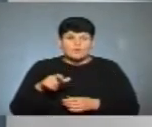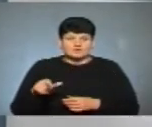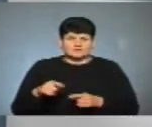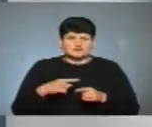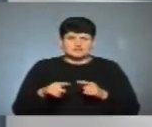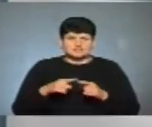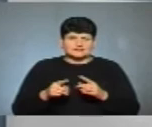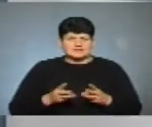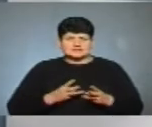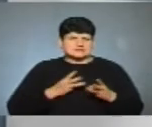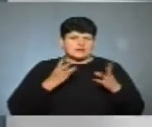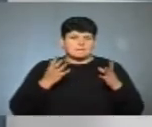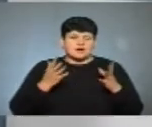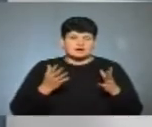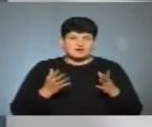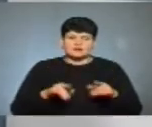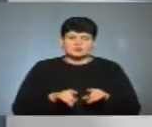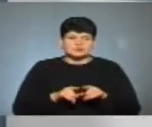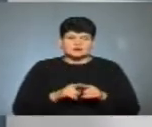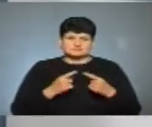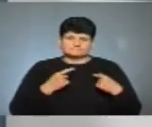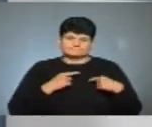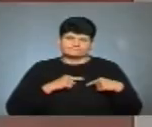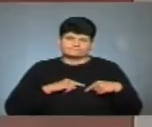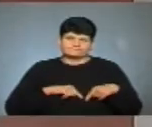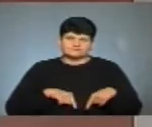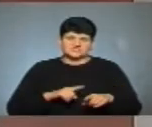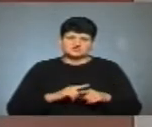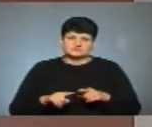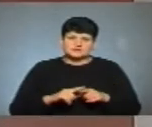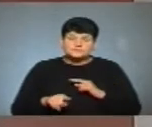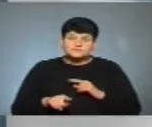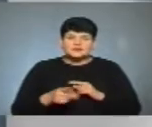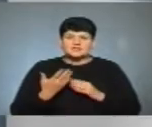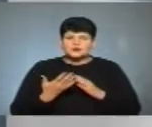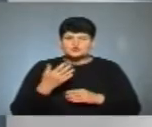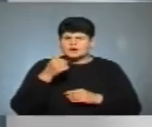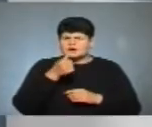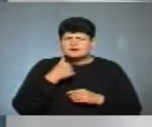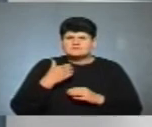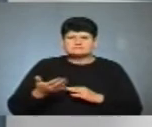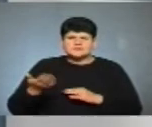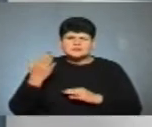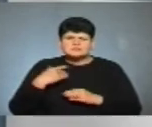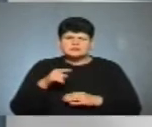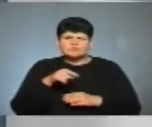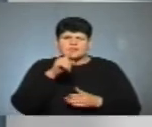швидко запалюється, але й швидко розчаровується. Тобто ми побачили, що тобто якщо рік тому вона